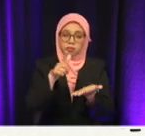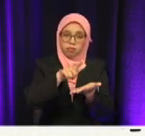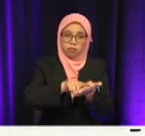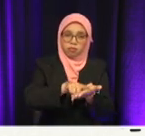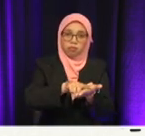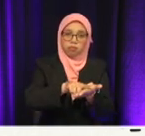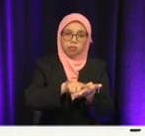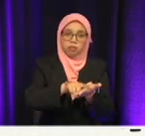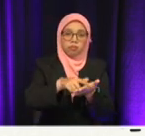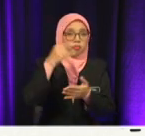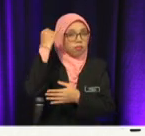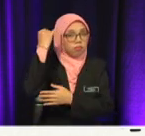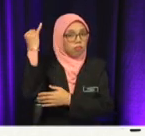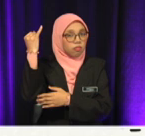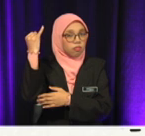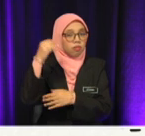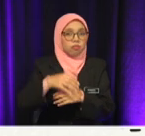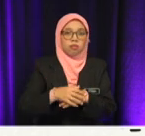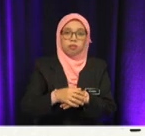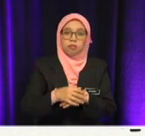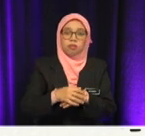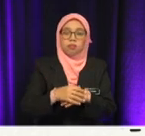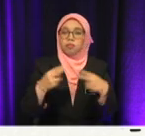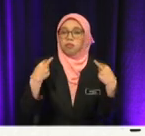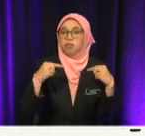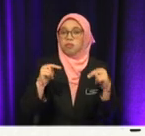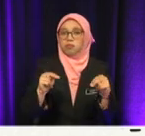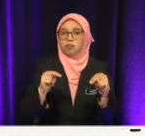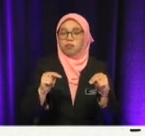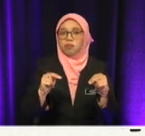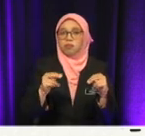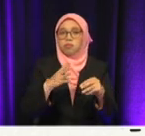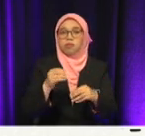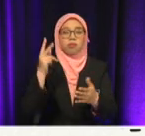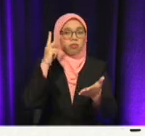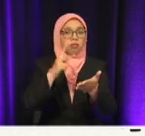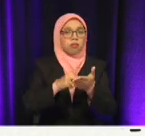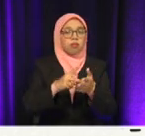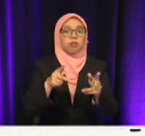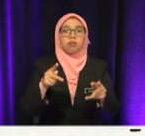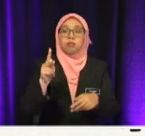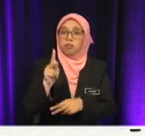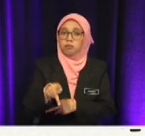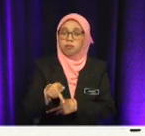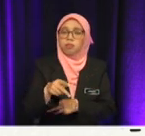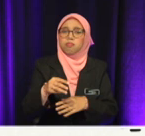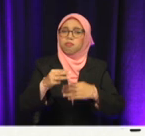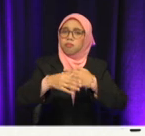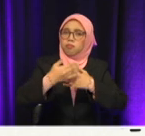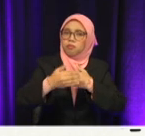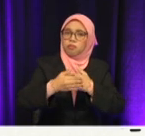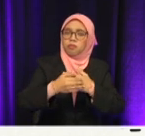mendokumentasi idea-idea perniagaan di samping mengenal pasti masalah yang berpotensi serta mencari